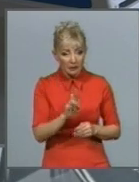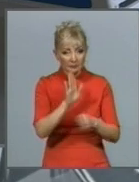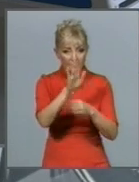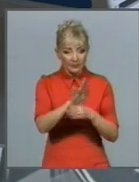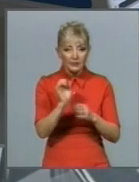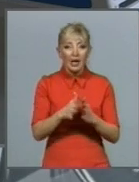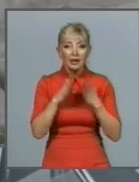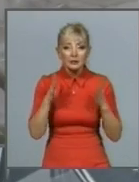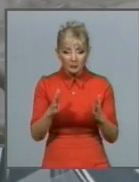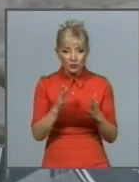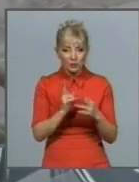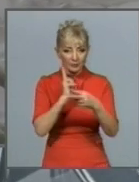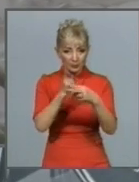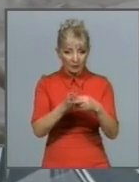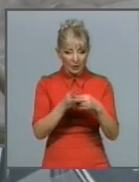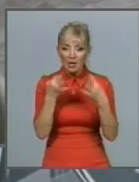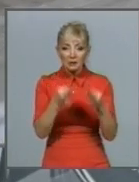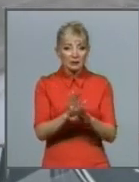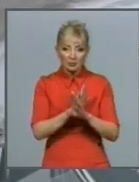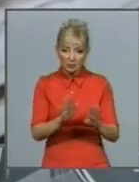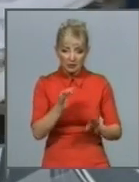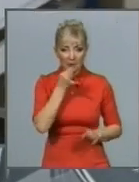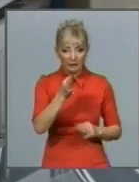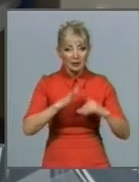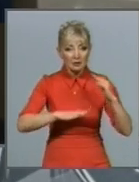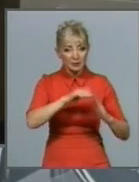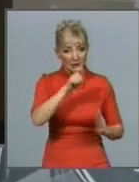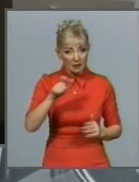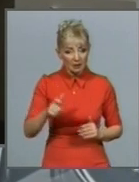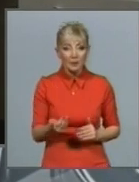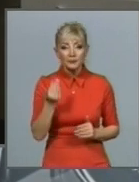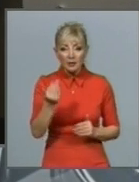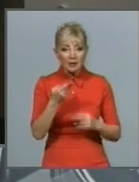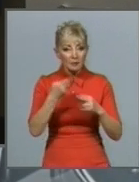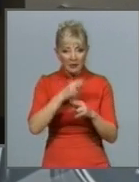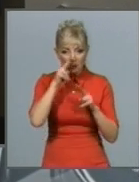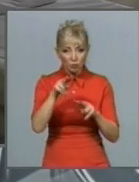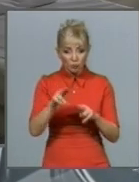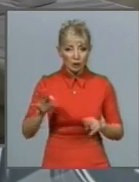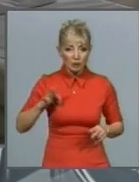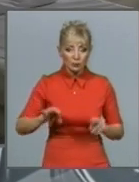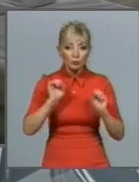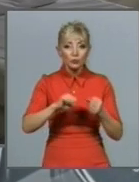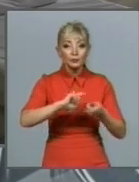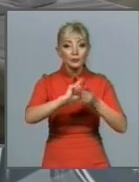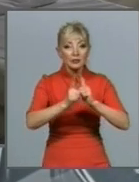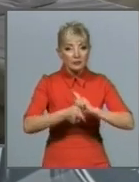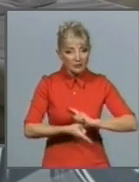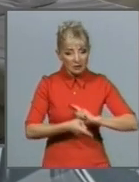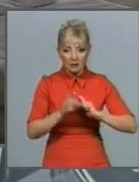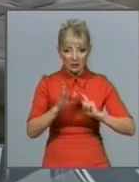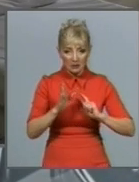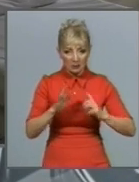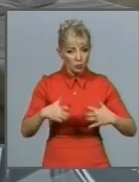більш в цілях профілактики, недопустимо, зазначають фахівці. Адже їхнє безконтрольне застосування може призвести до непоправного,